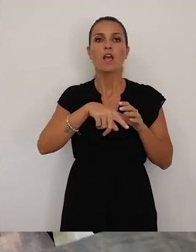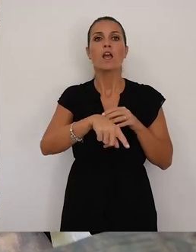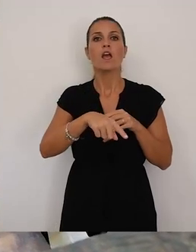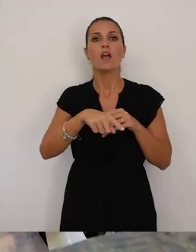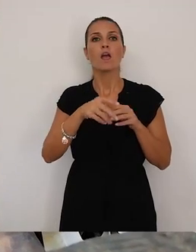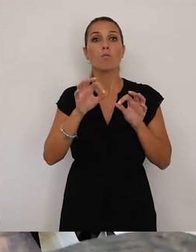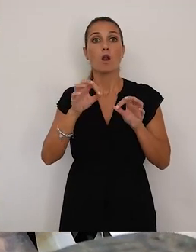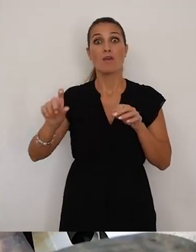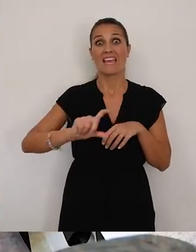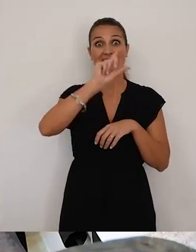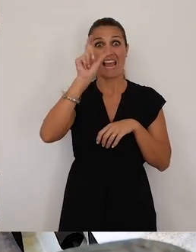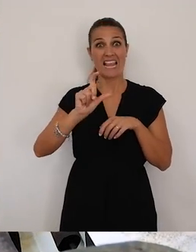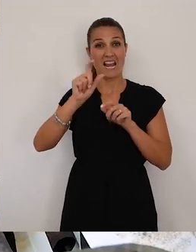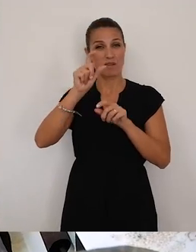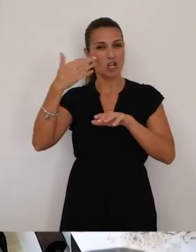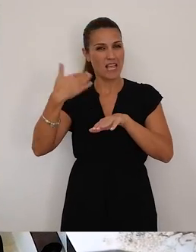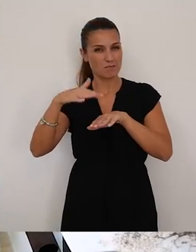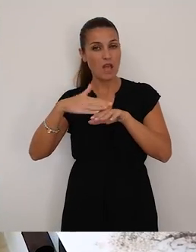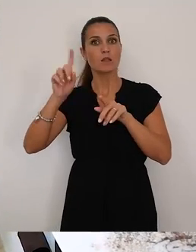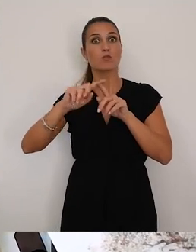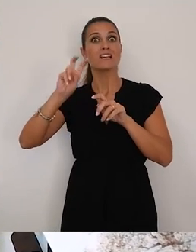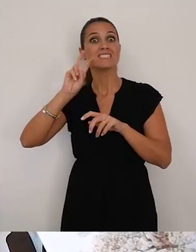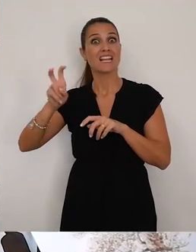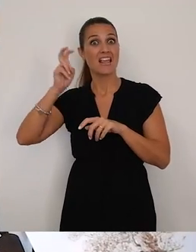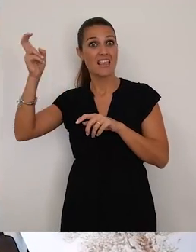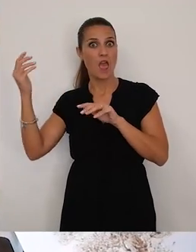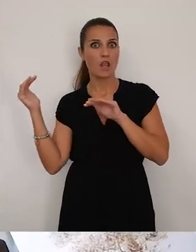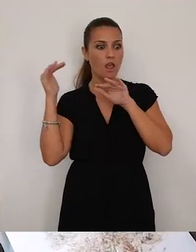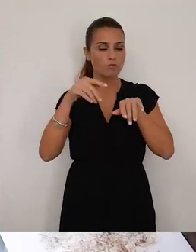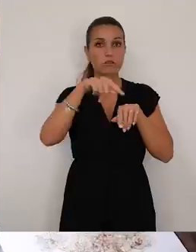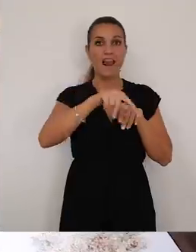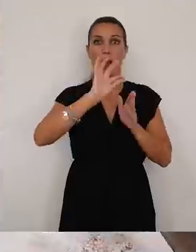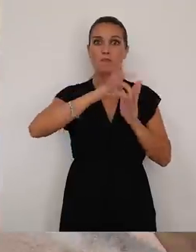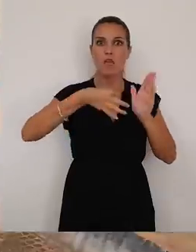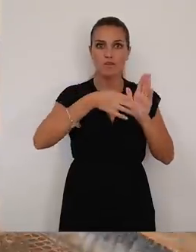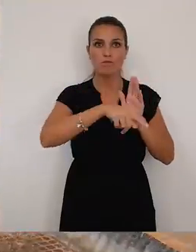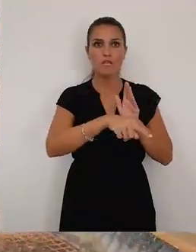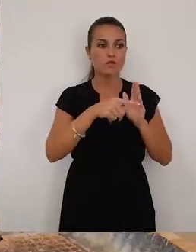per il loro pregio da importanti estimatori italiani e stranieri.